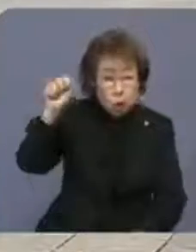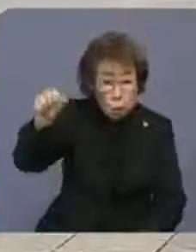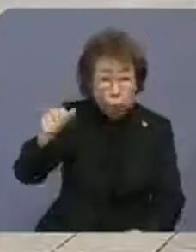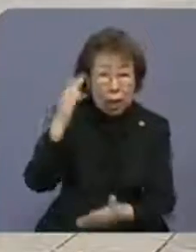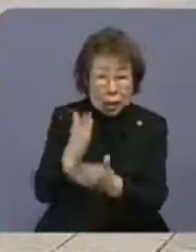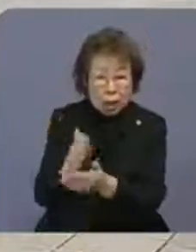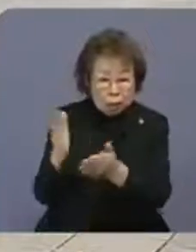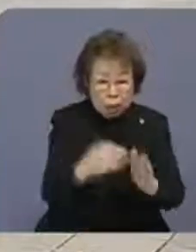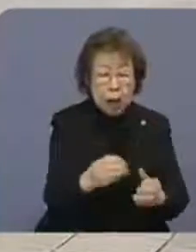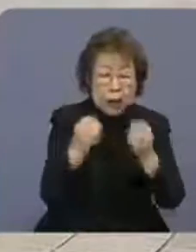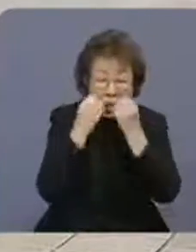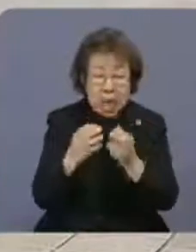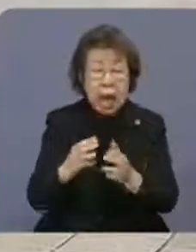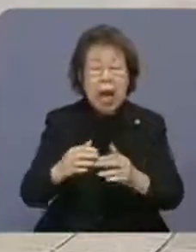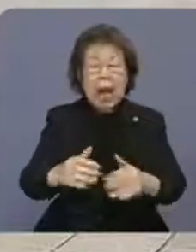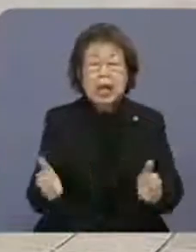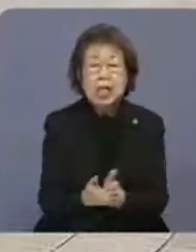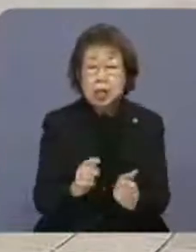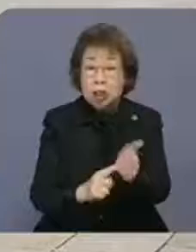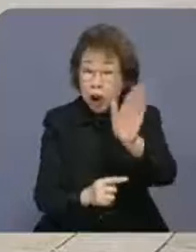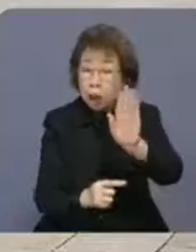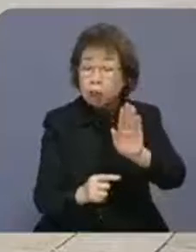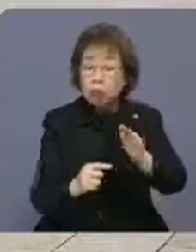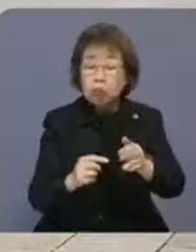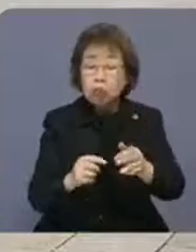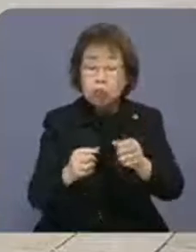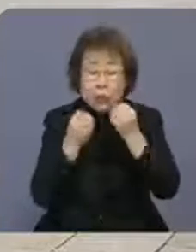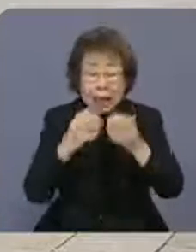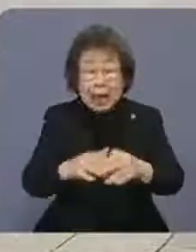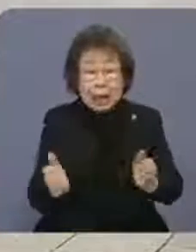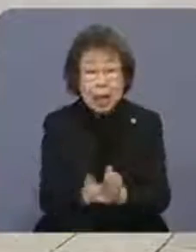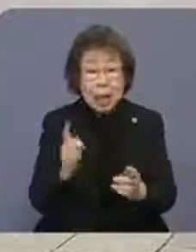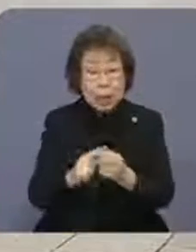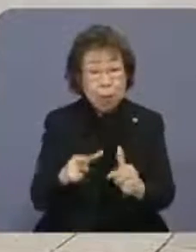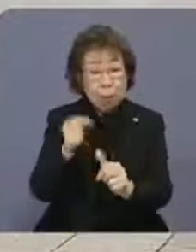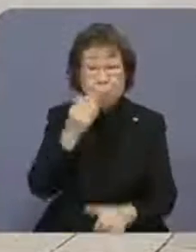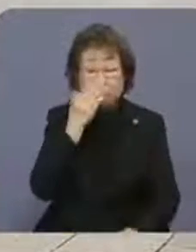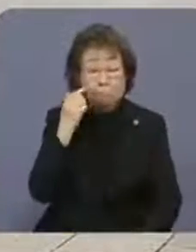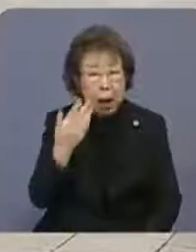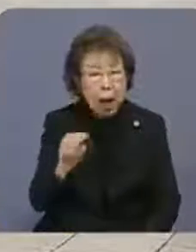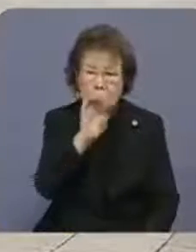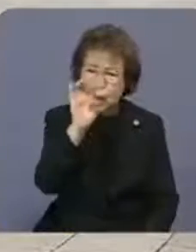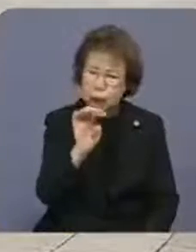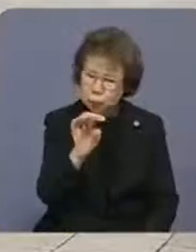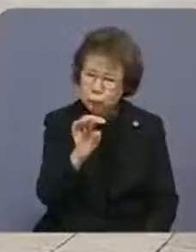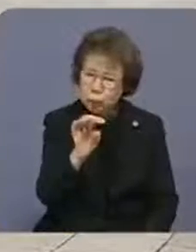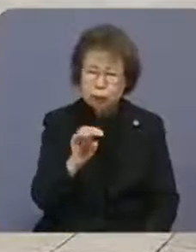새 정부 국정 과제로 채택될지는 의문입니다. KBS 뉴스 최휘지입니다.